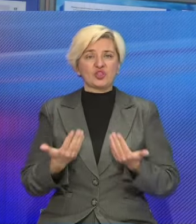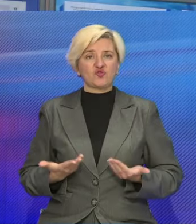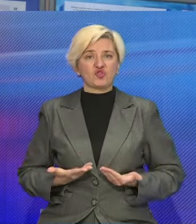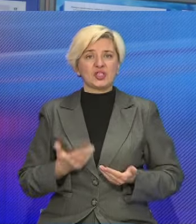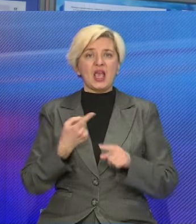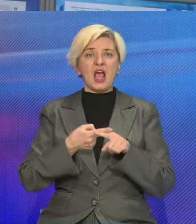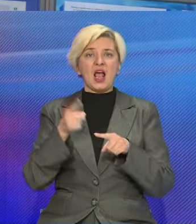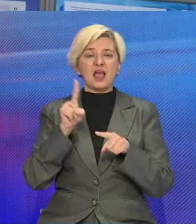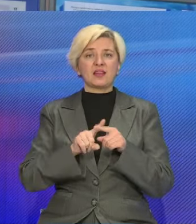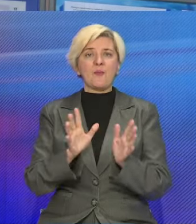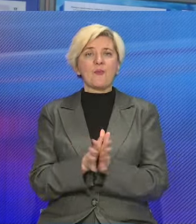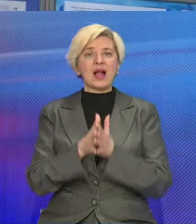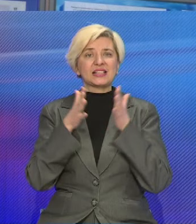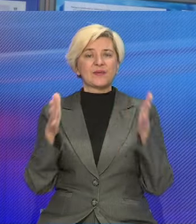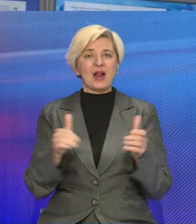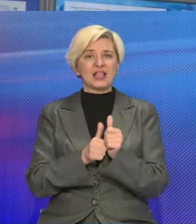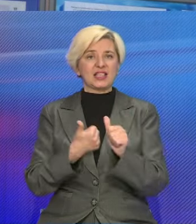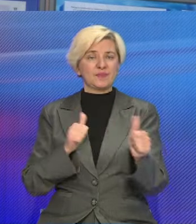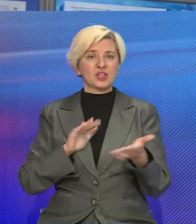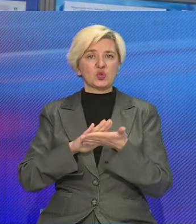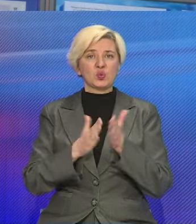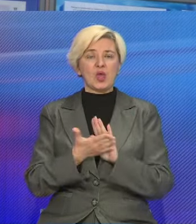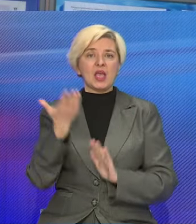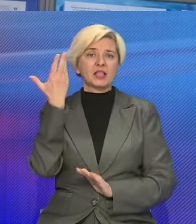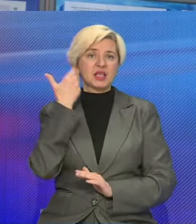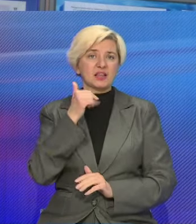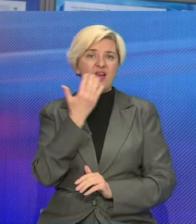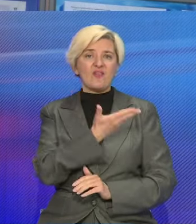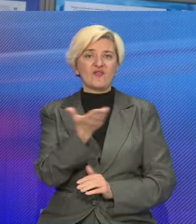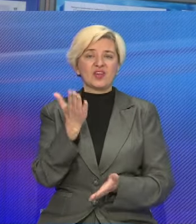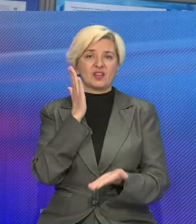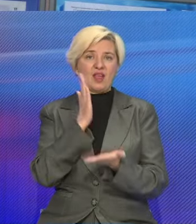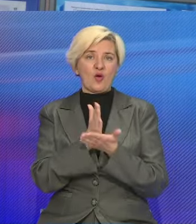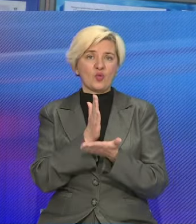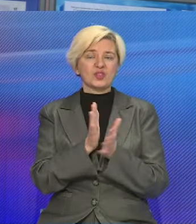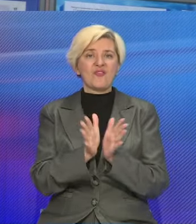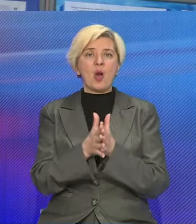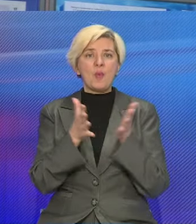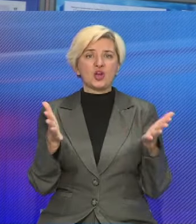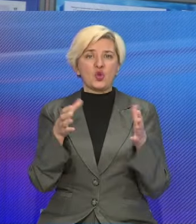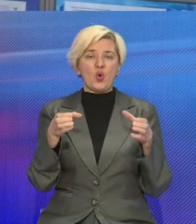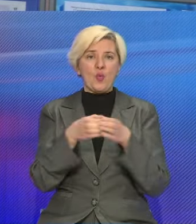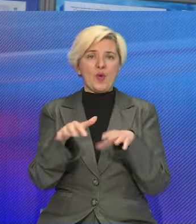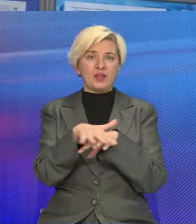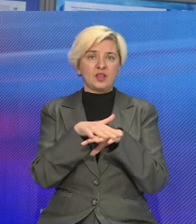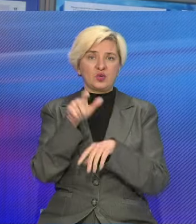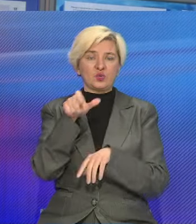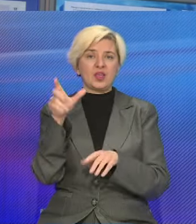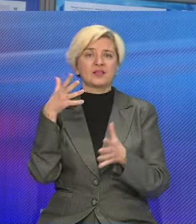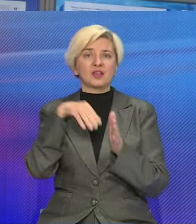це максимальне збігати ситуації, коли ви знаєтеся в великій компанії людей, серед яких є боліни, в тому числі.